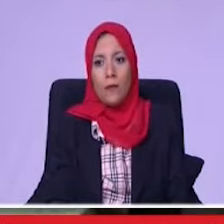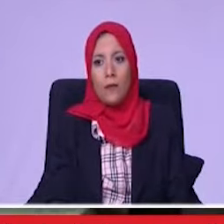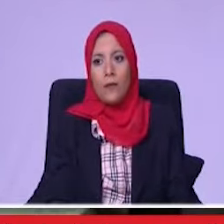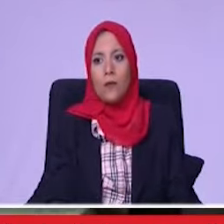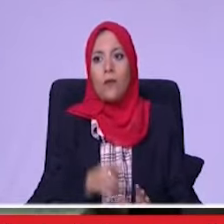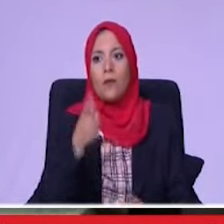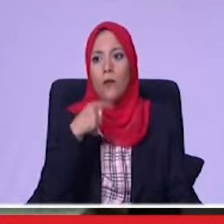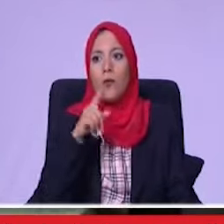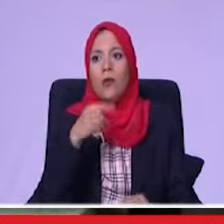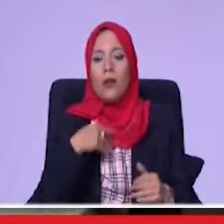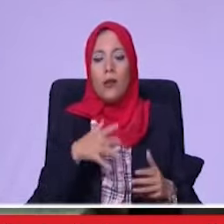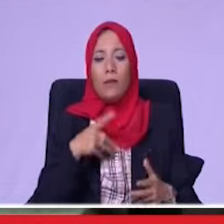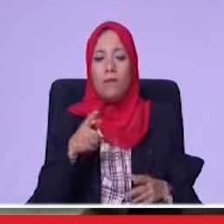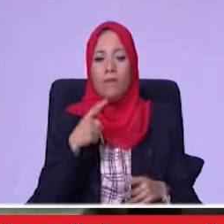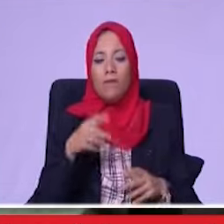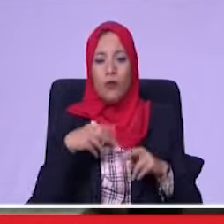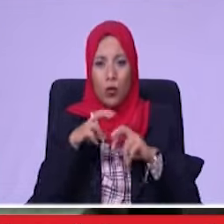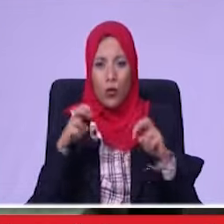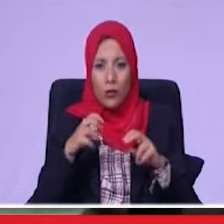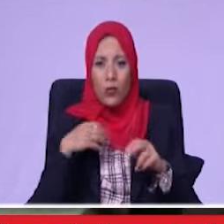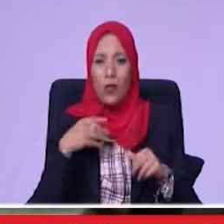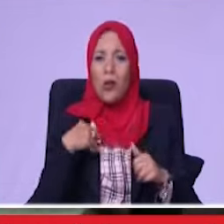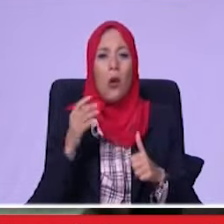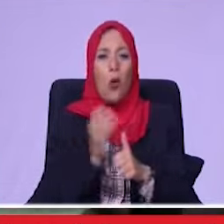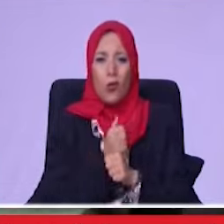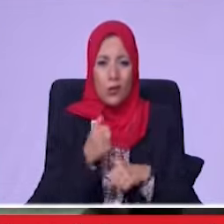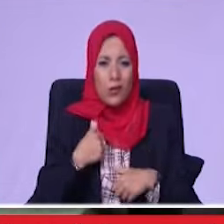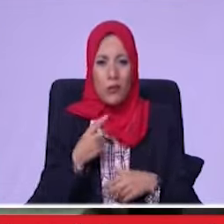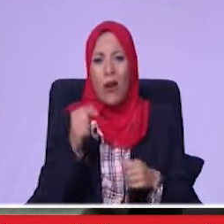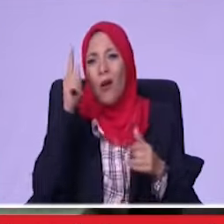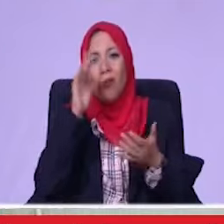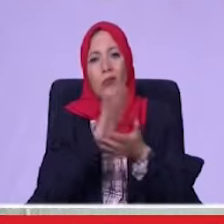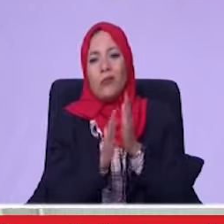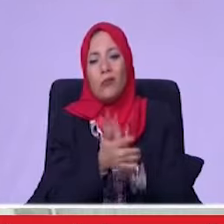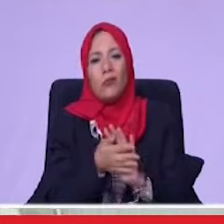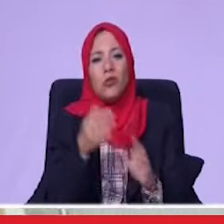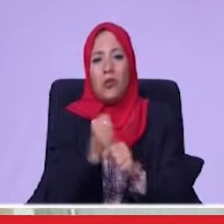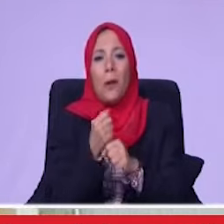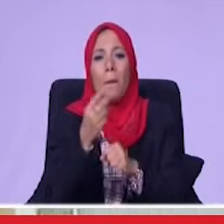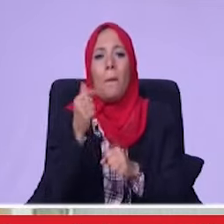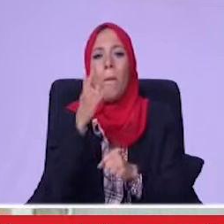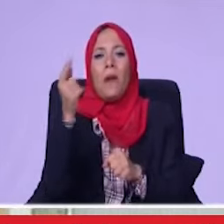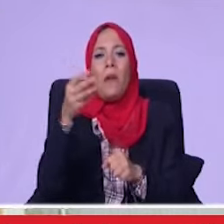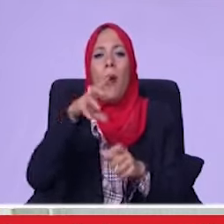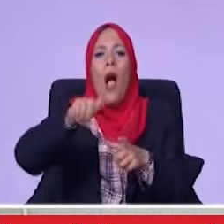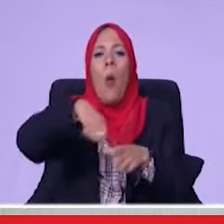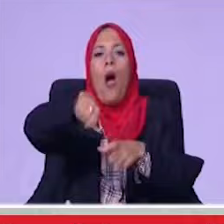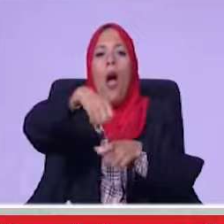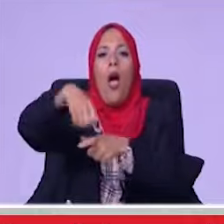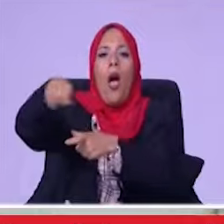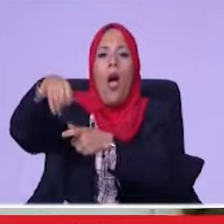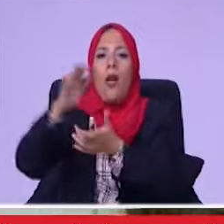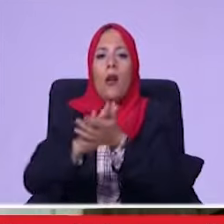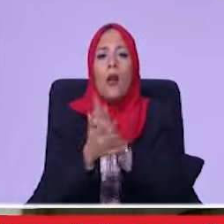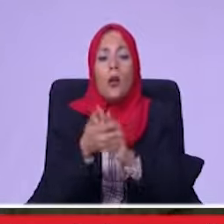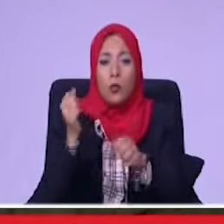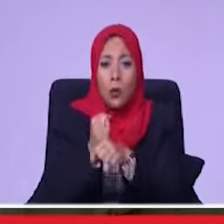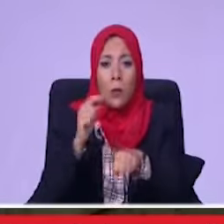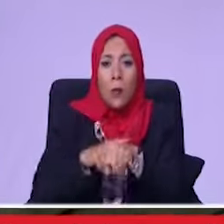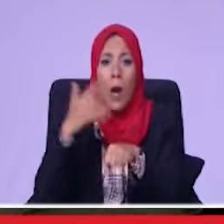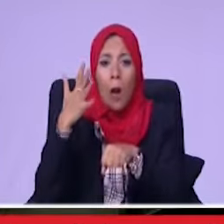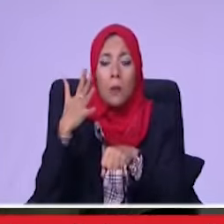والله بس أستاذة أنا حكايتش إن أنا جوزي على باب الله يوميته 100 جنيه أهواجي، بيشتغل من الساعة 5 المغرب